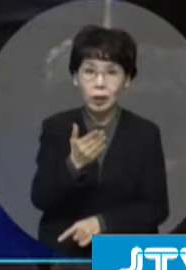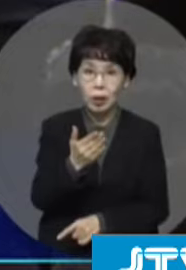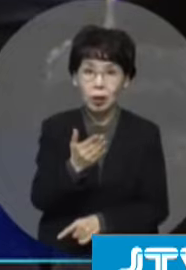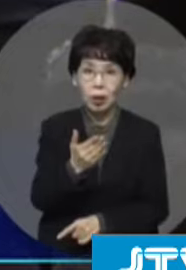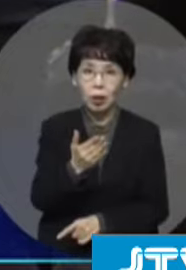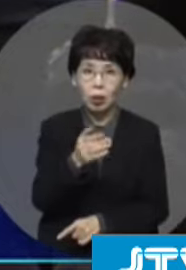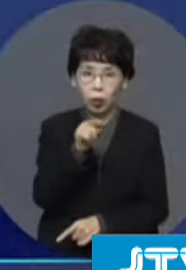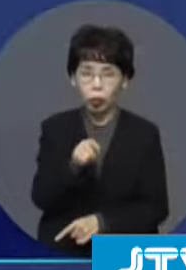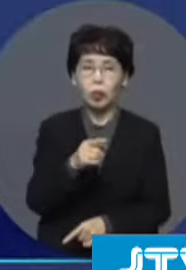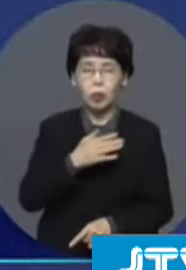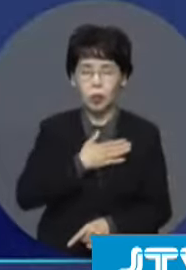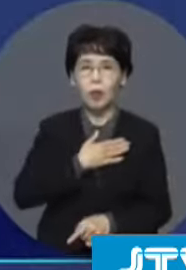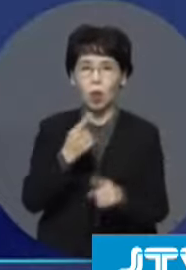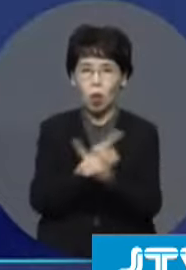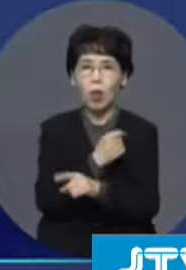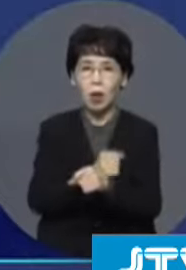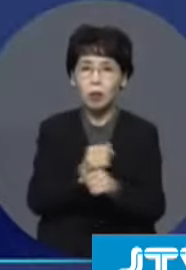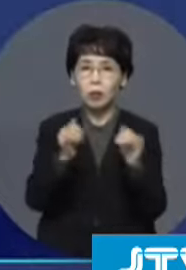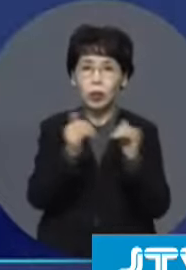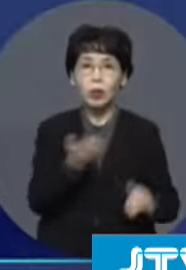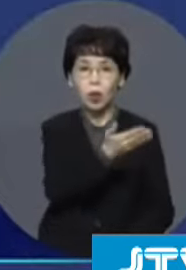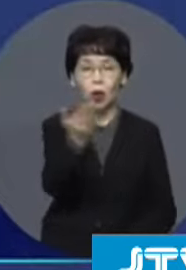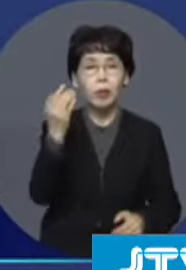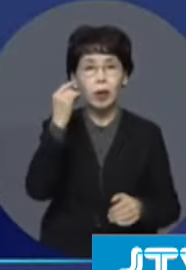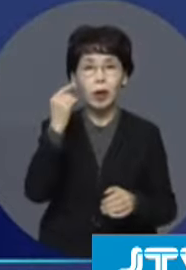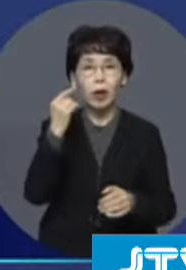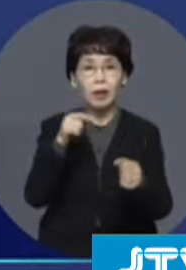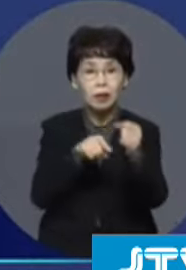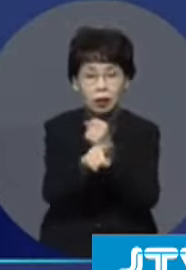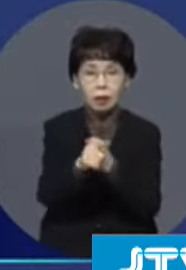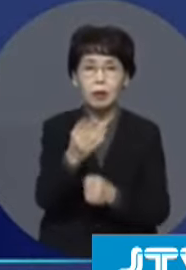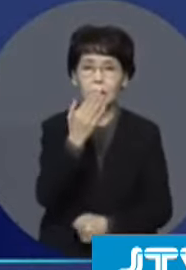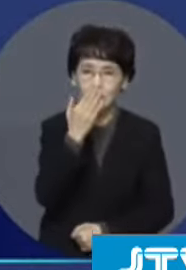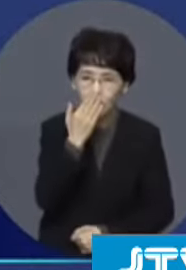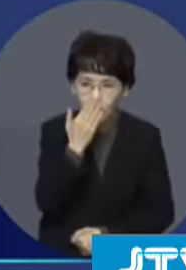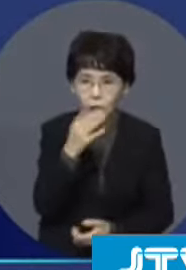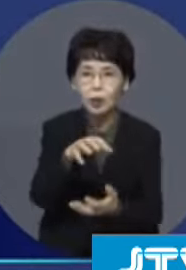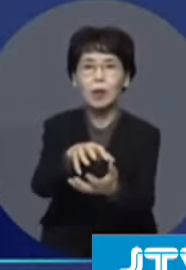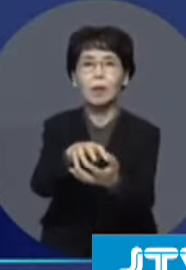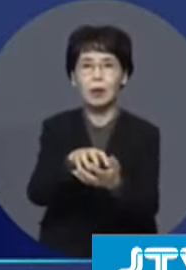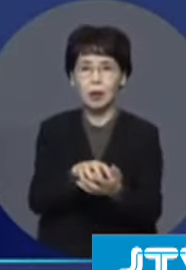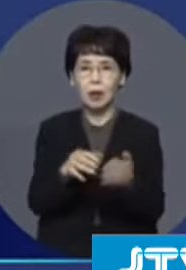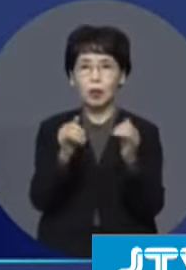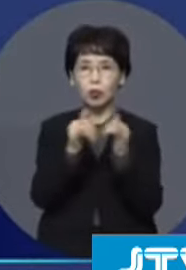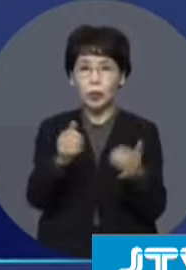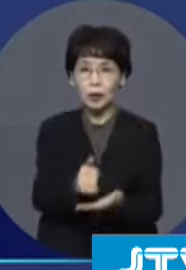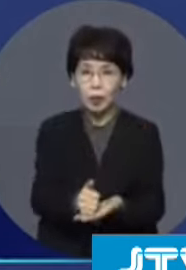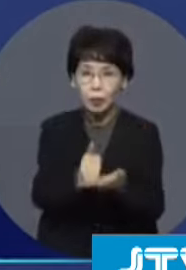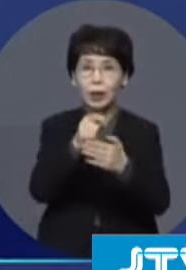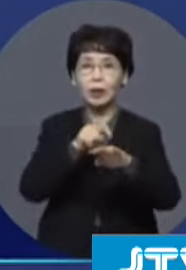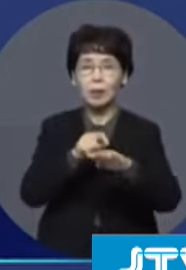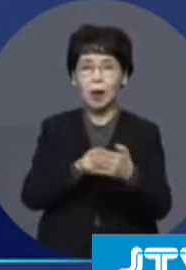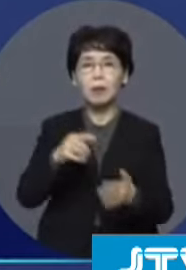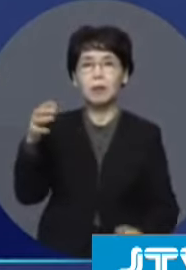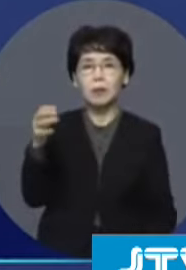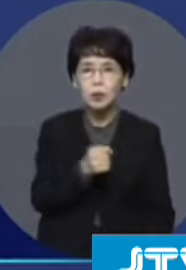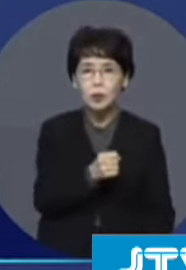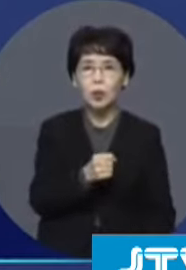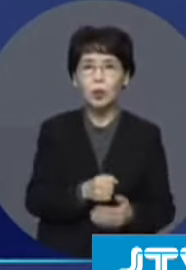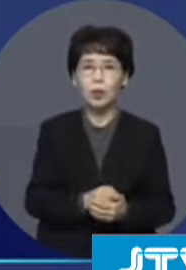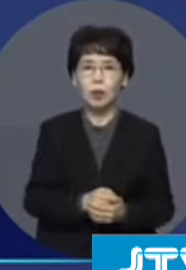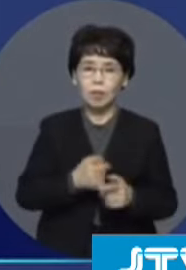고치겠습니다. 국민 여러분의 뜻은 겸허히 받들어서 국민을 섬기는 마음으로